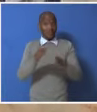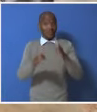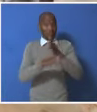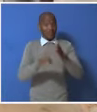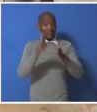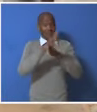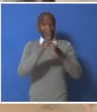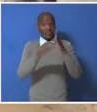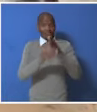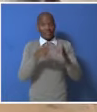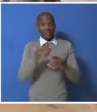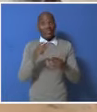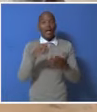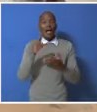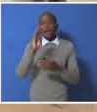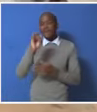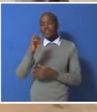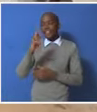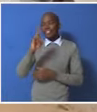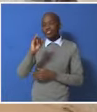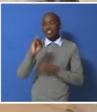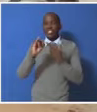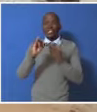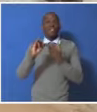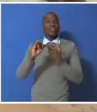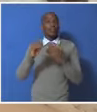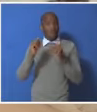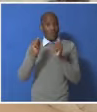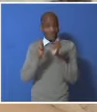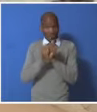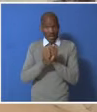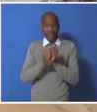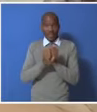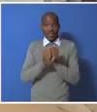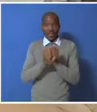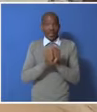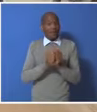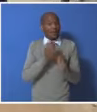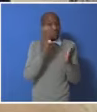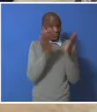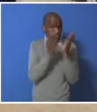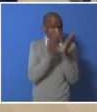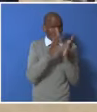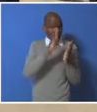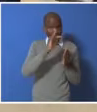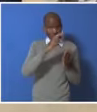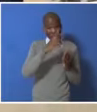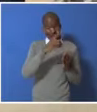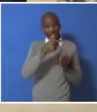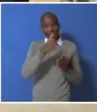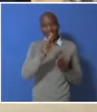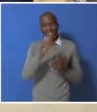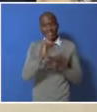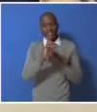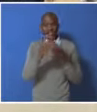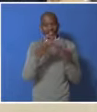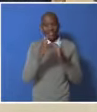thutuntshwa ya 10 e eteletswe pele ke ba B3 ba e kopanetse le ba di-brigade mme lenaneo la boa la rutuntsha ba le